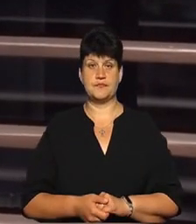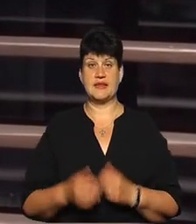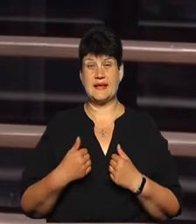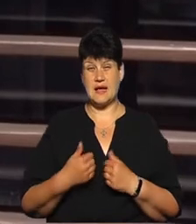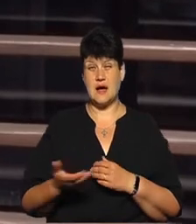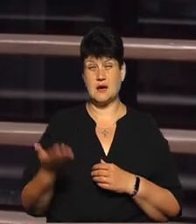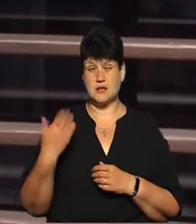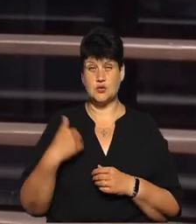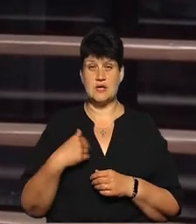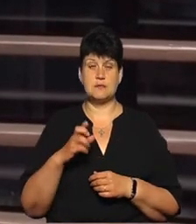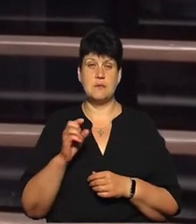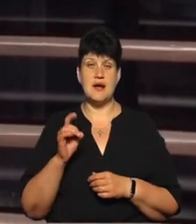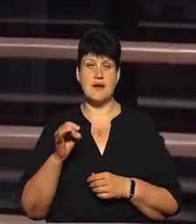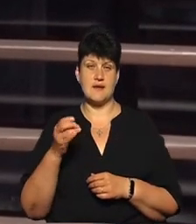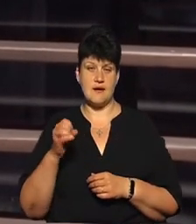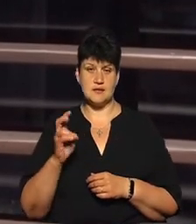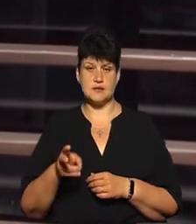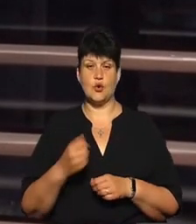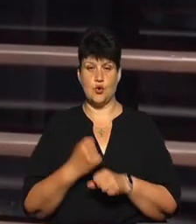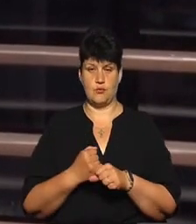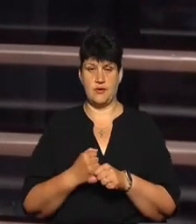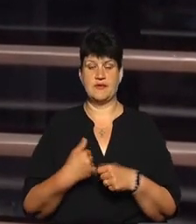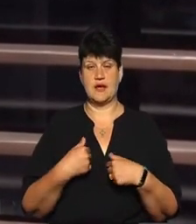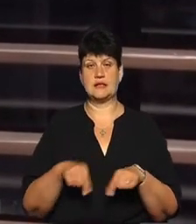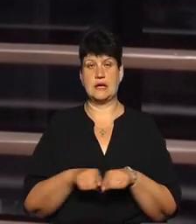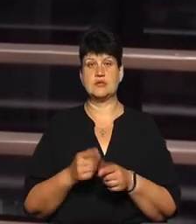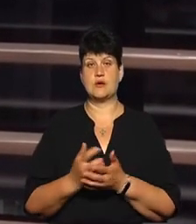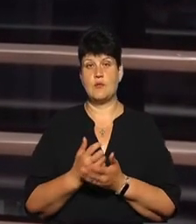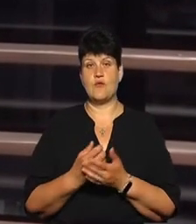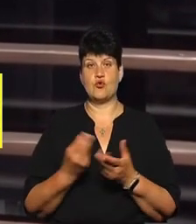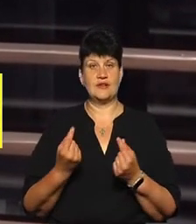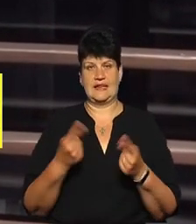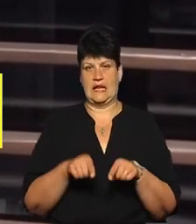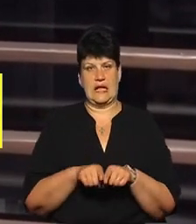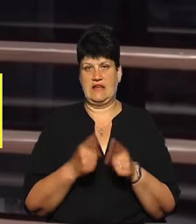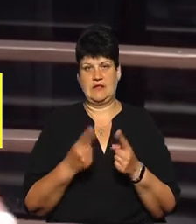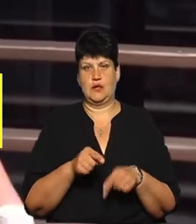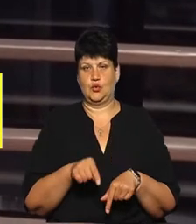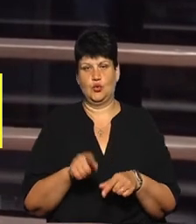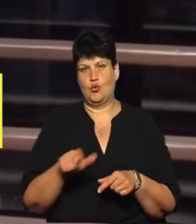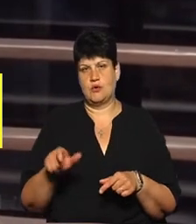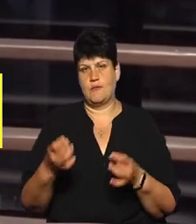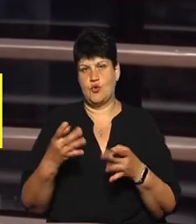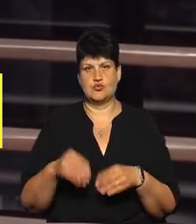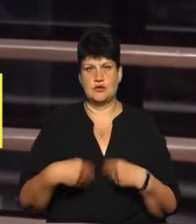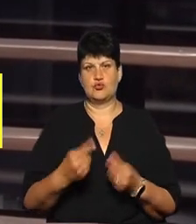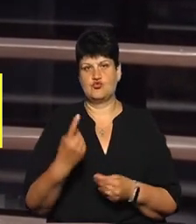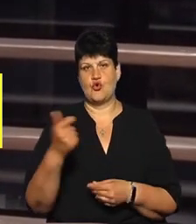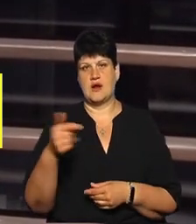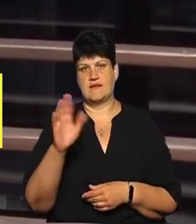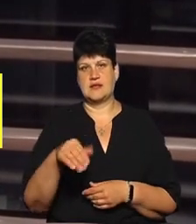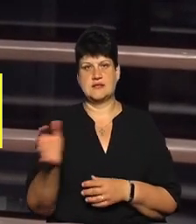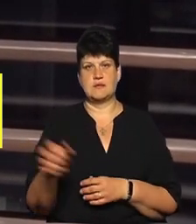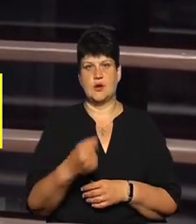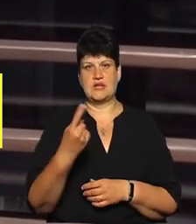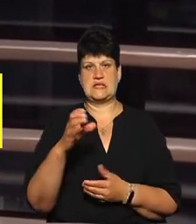нас в Бердянську це робив. Я теж заробляв гроші, але не такі великі, як тут. Тут люди просто приходять, дають 100 гривень, забирають один стаканчик.